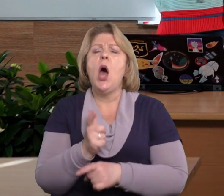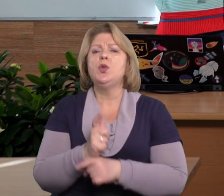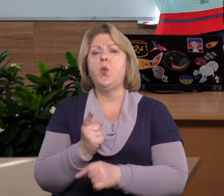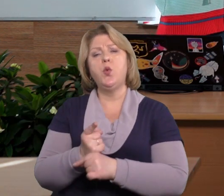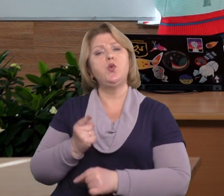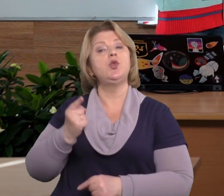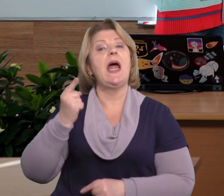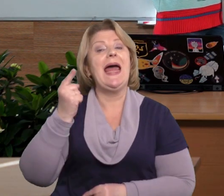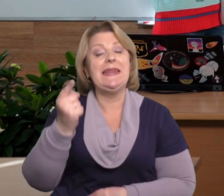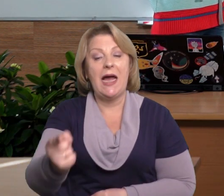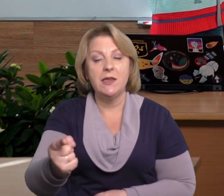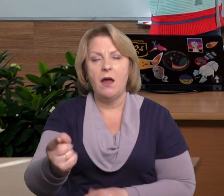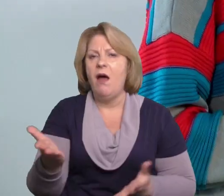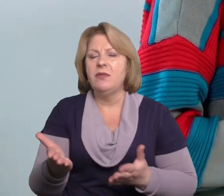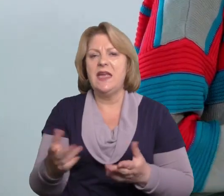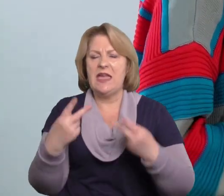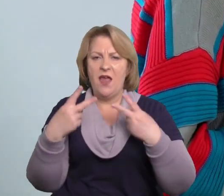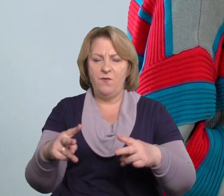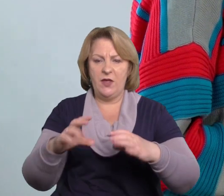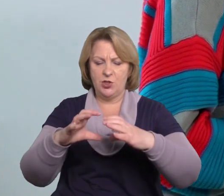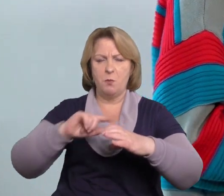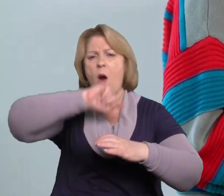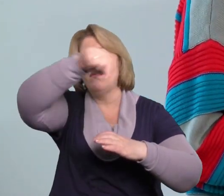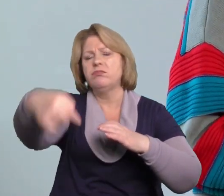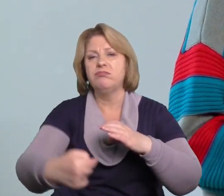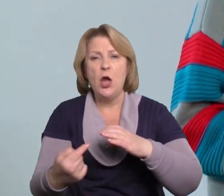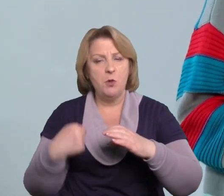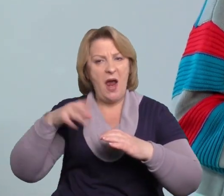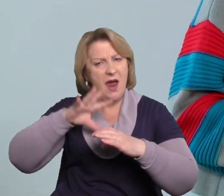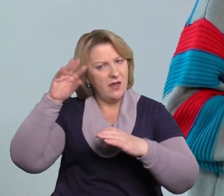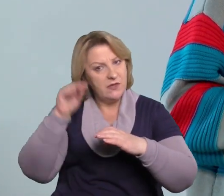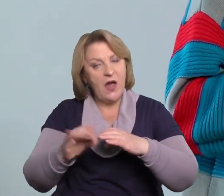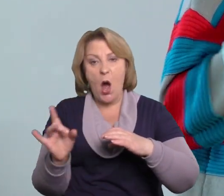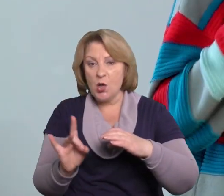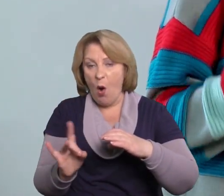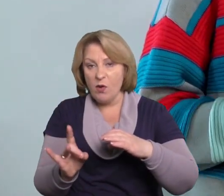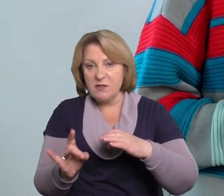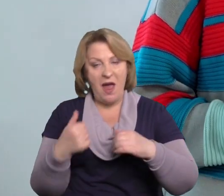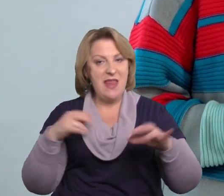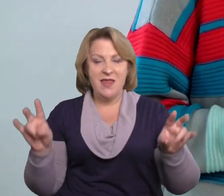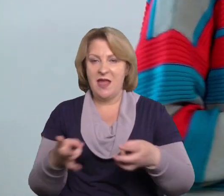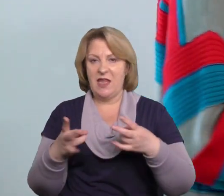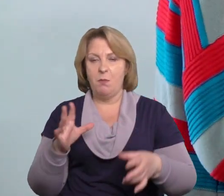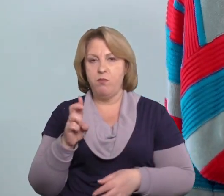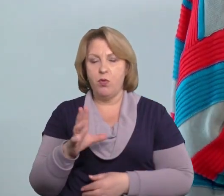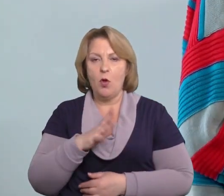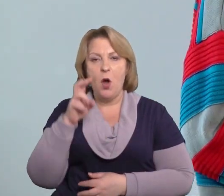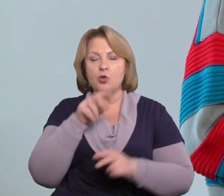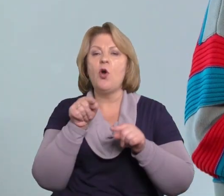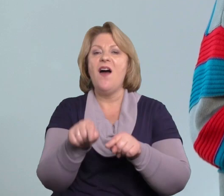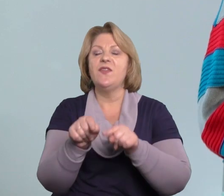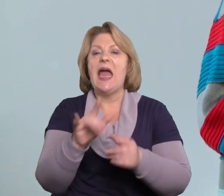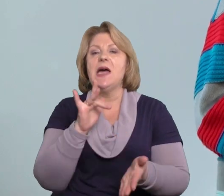далеко, десь на іншому кінці кулі, щоб ми могли знехтувати її розмірами. І нам не треба було б шукати в ній